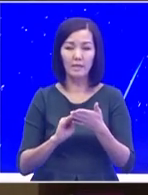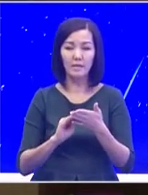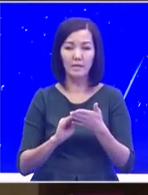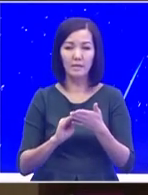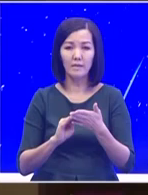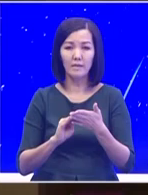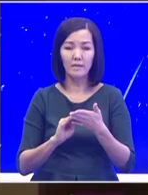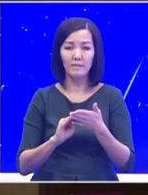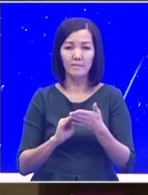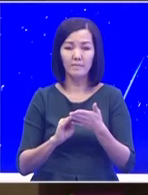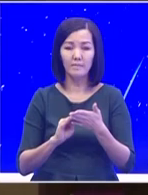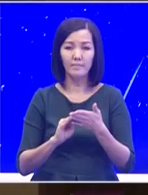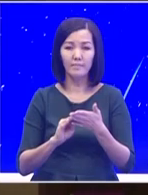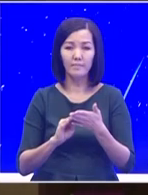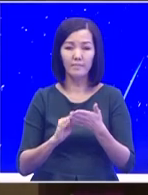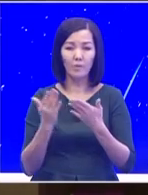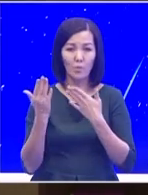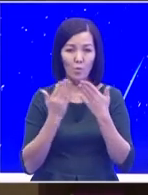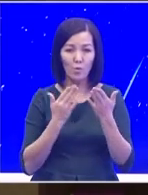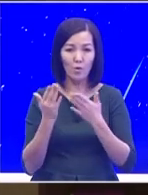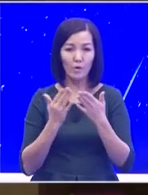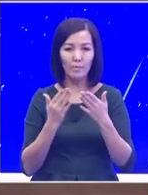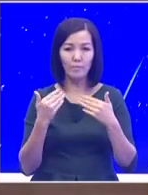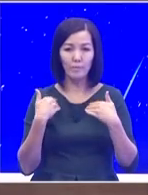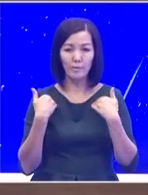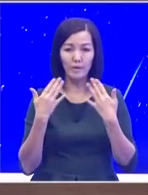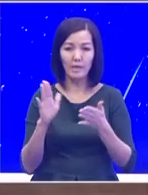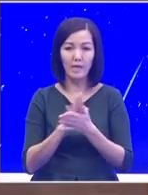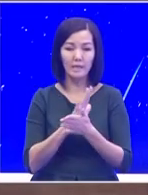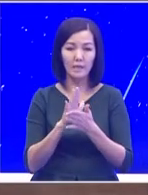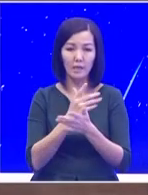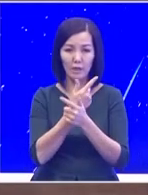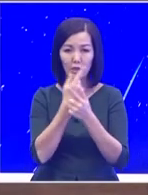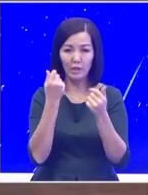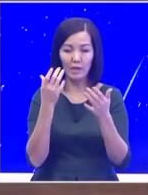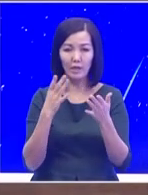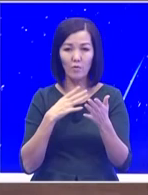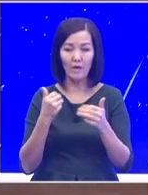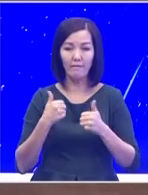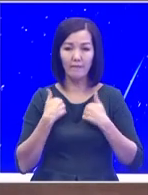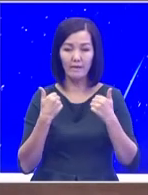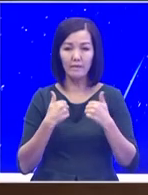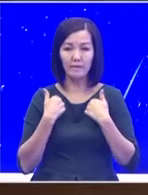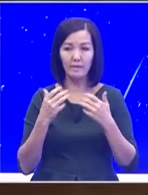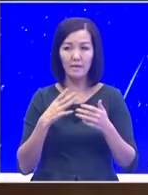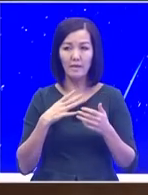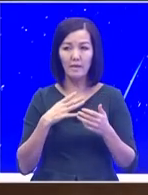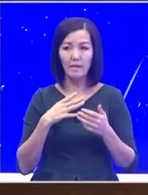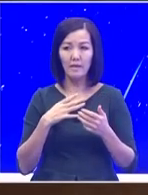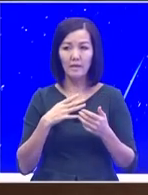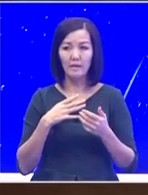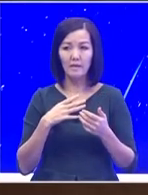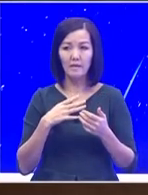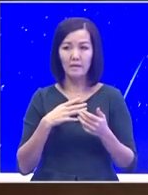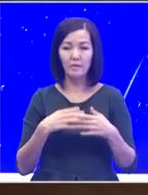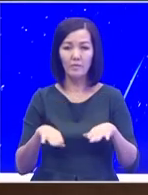өлеңдерін оқып, қарап, жарыққа шығаруға тырысты. Айтуыр ұмытпай, осы біздің ауданда осындай